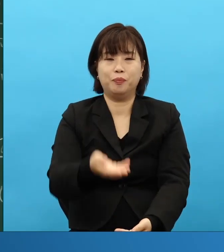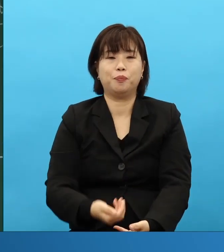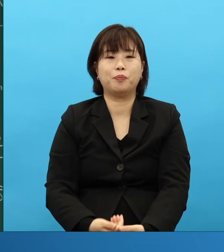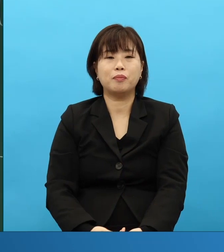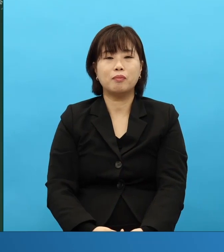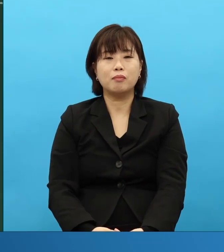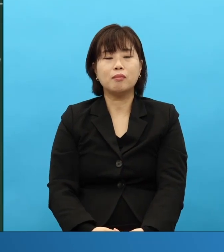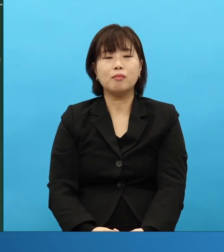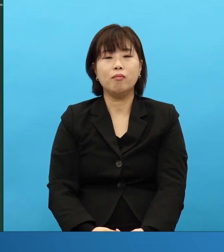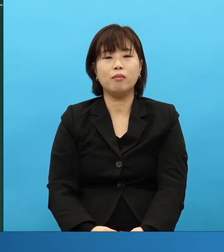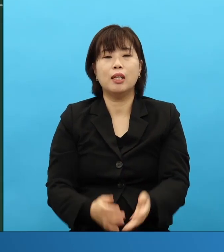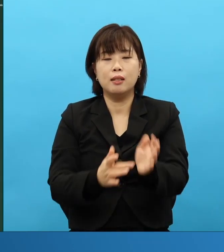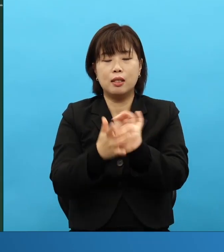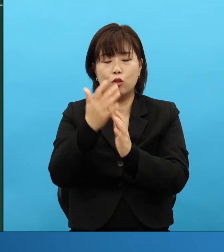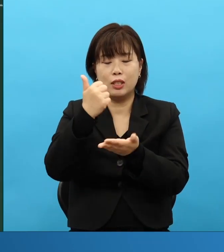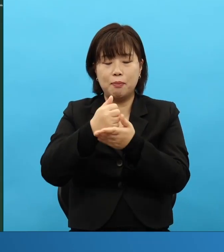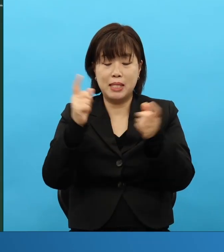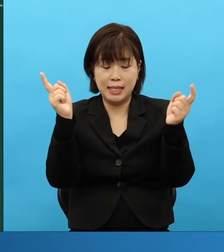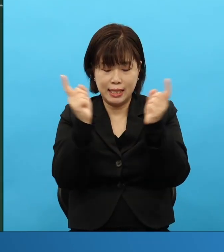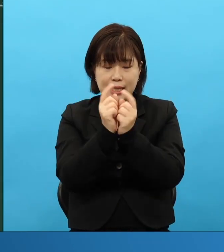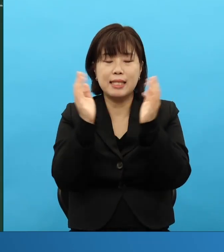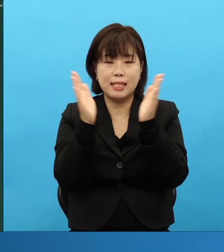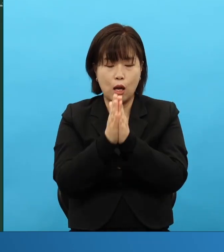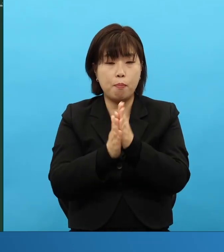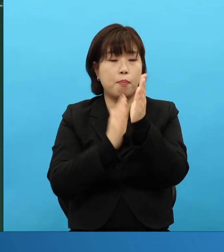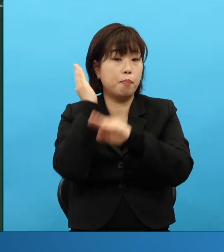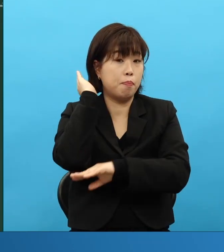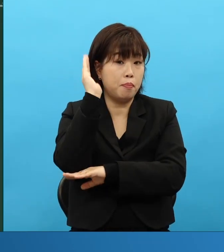예수님이 직접 설명하셨어요. 是耶稣亲口说明的，